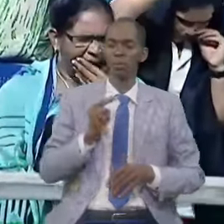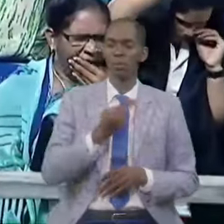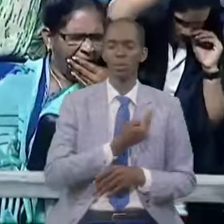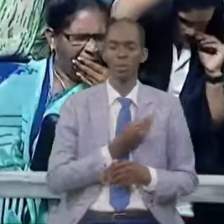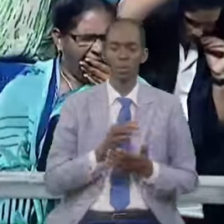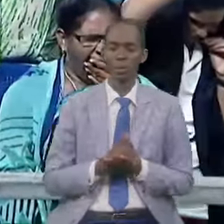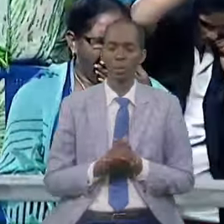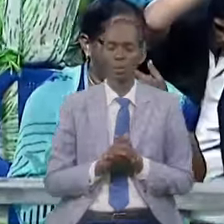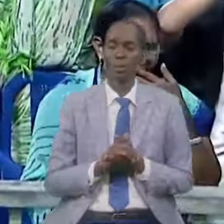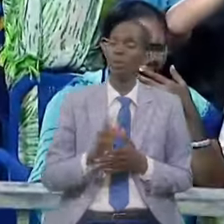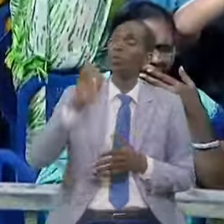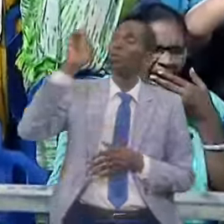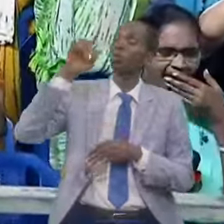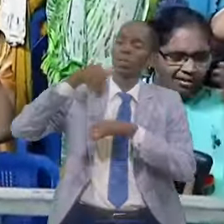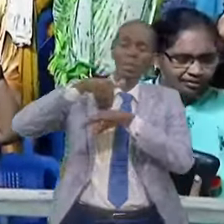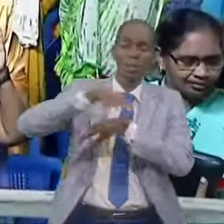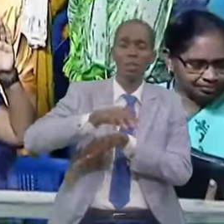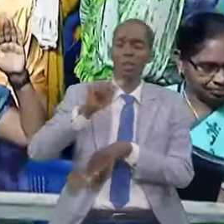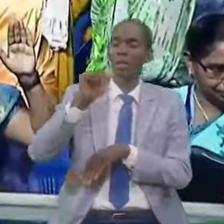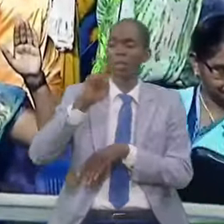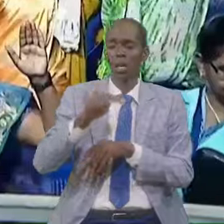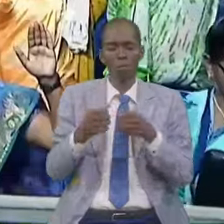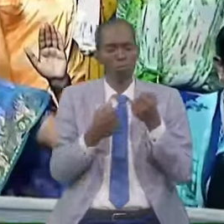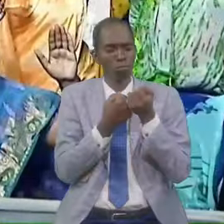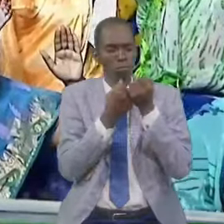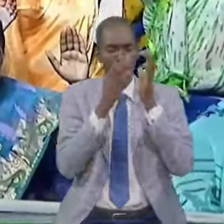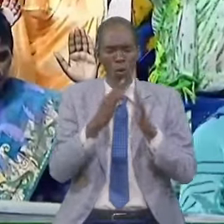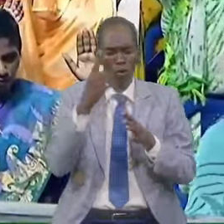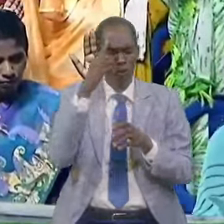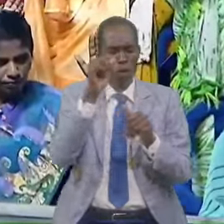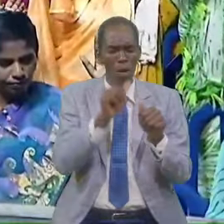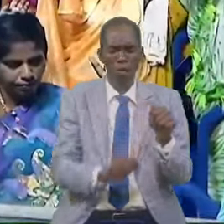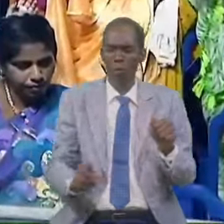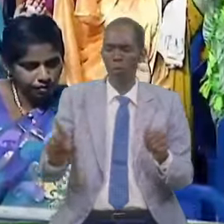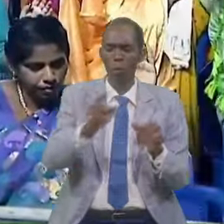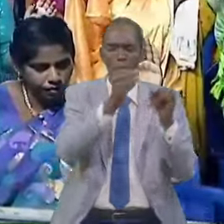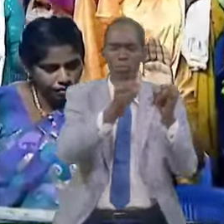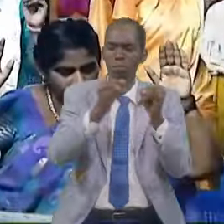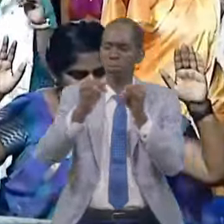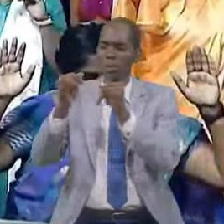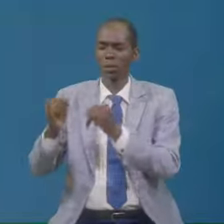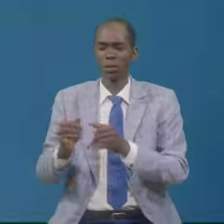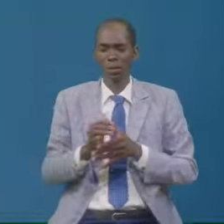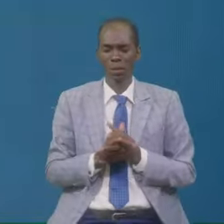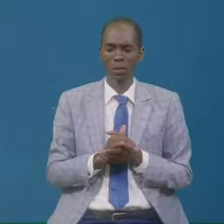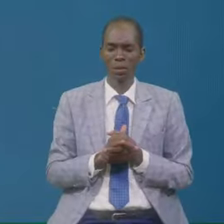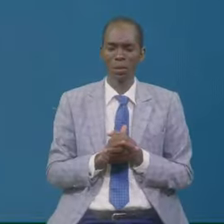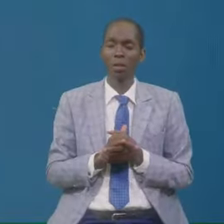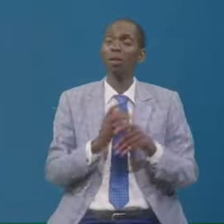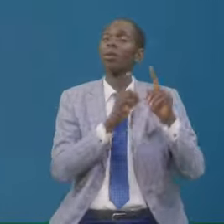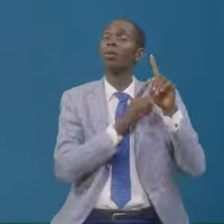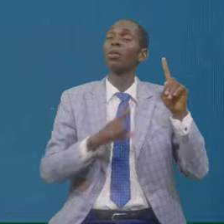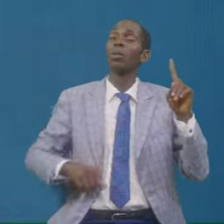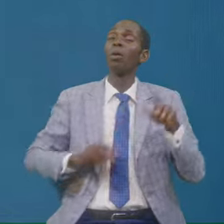sent an advocate for each and everyone. ప్రతి ఒక్కరి కోసం మీరు న్యాయవాదిని పంపించారు. Lord, all the people